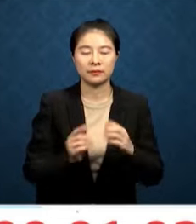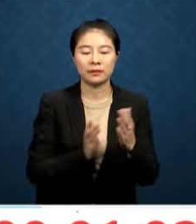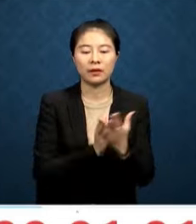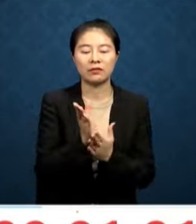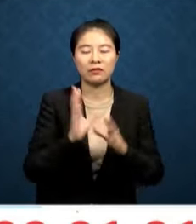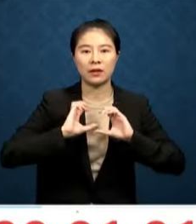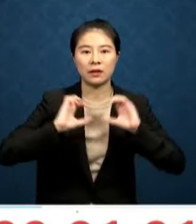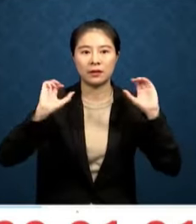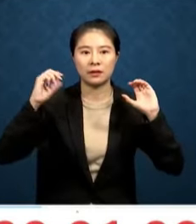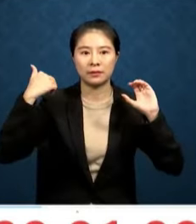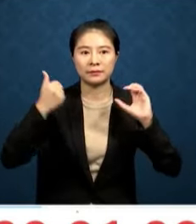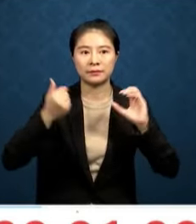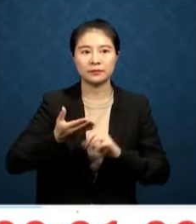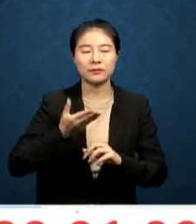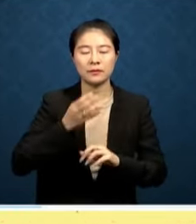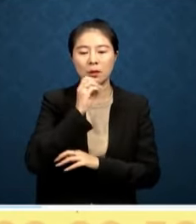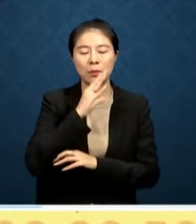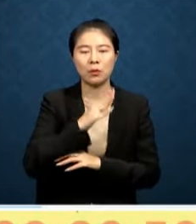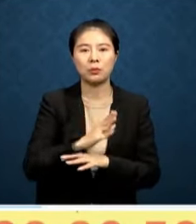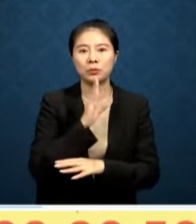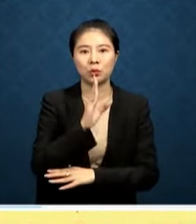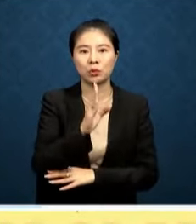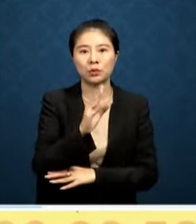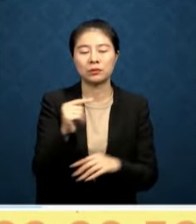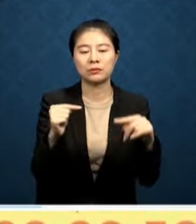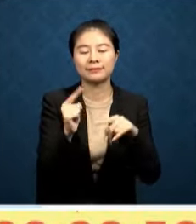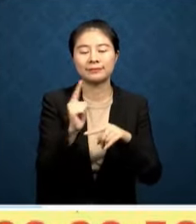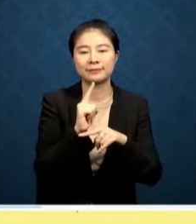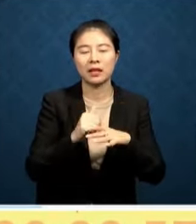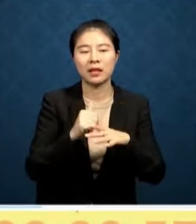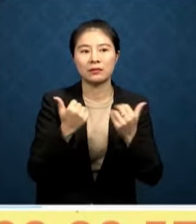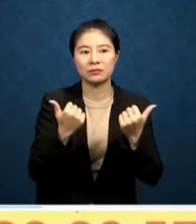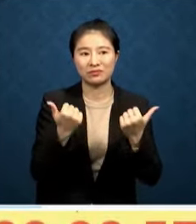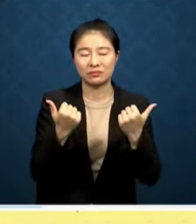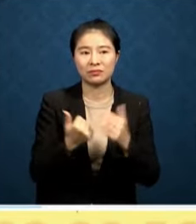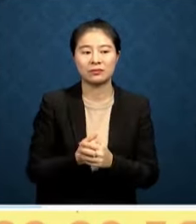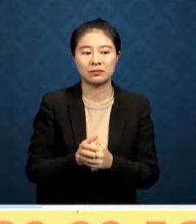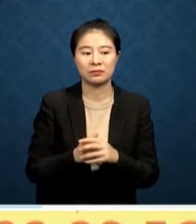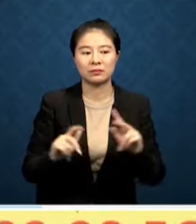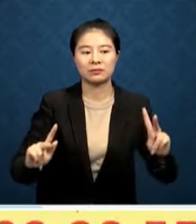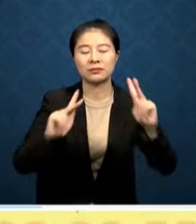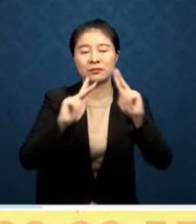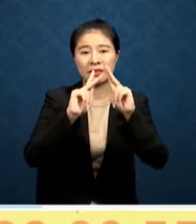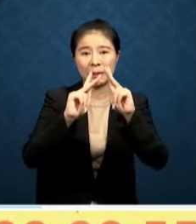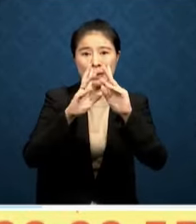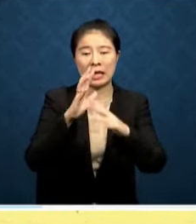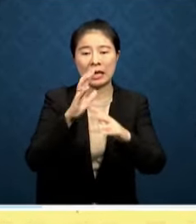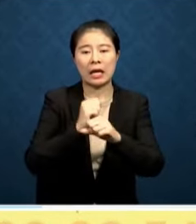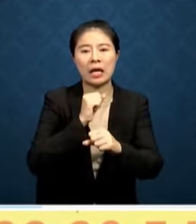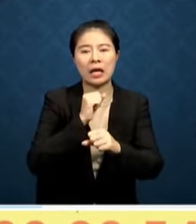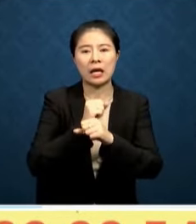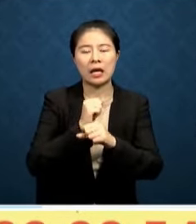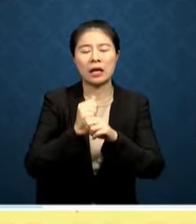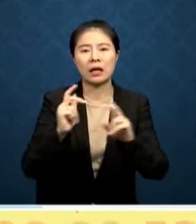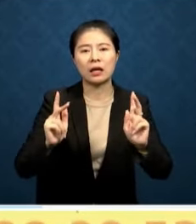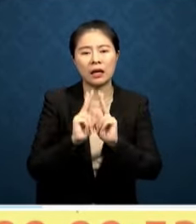าลขอเรียนตรงไปตรงมานะครับว่าวันนี้เรายังมีกรรมการไม่ครบทั้ง5